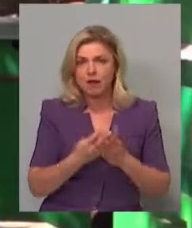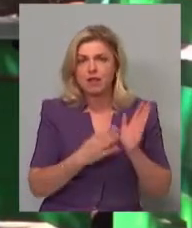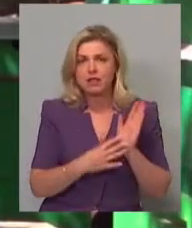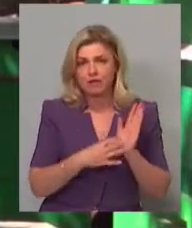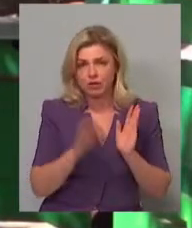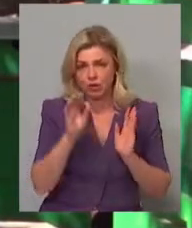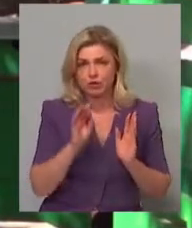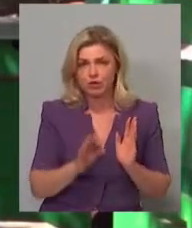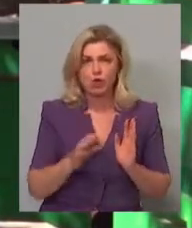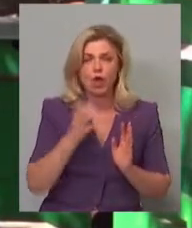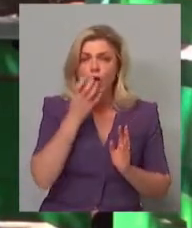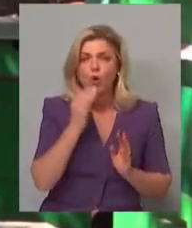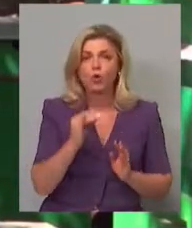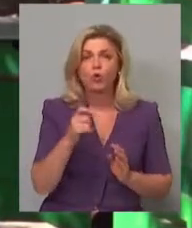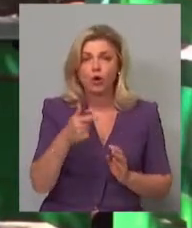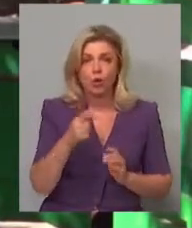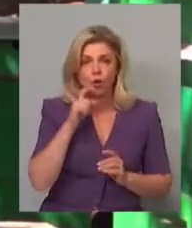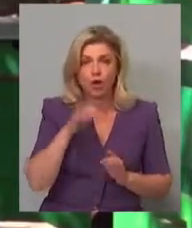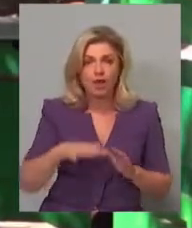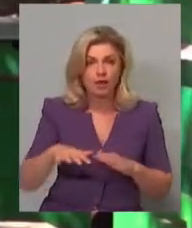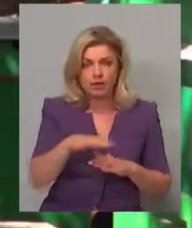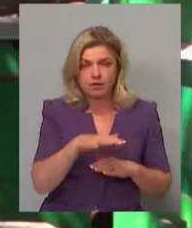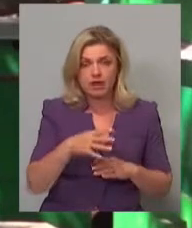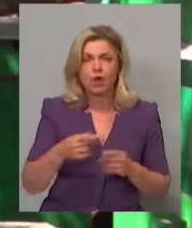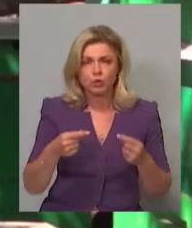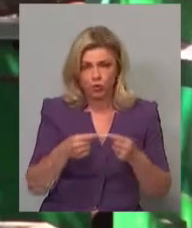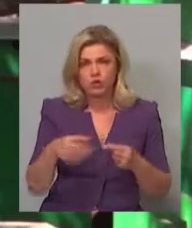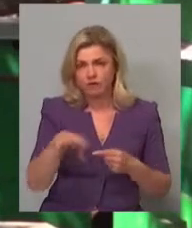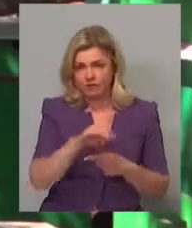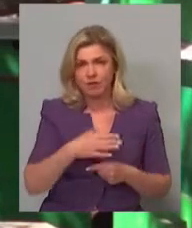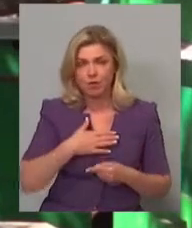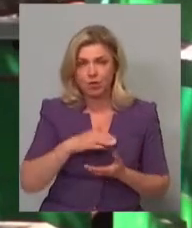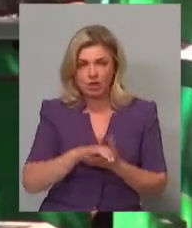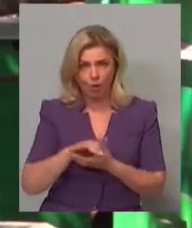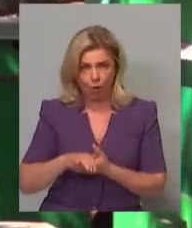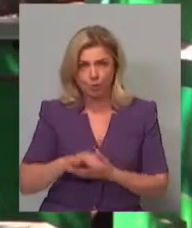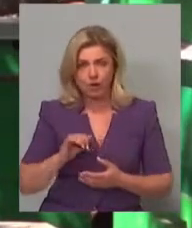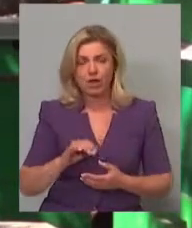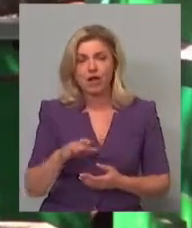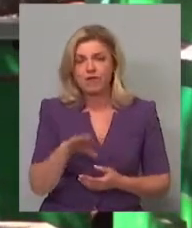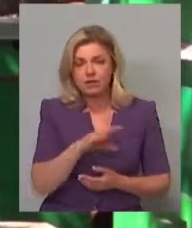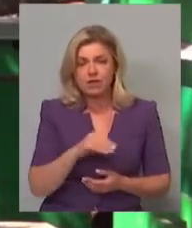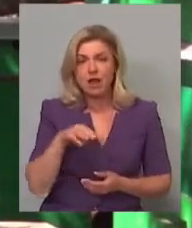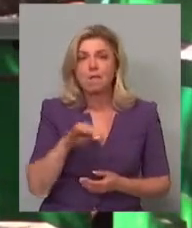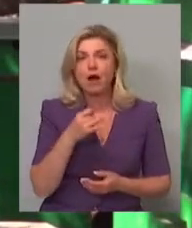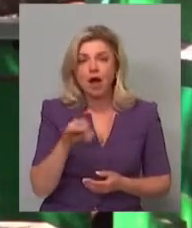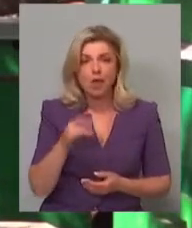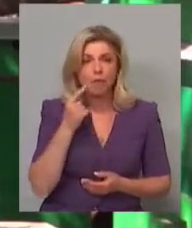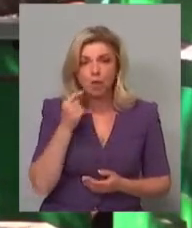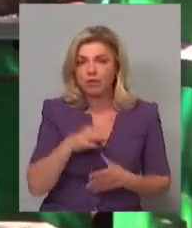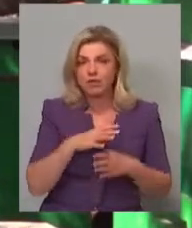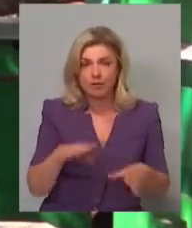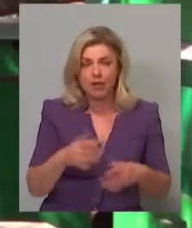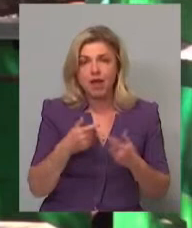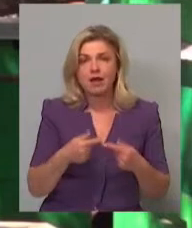мабуть, пасічників півдня України, це точно, ну, всі мої знайомі, вони майського меду не качали,